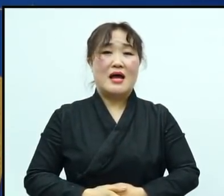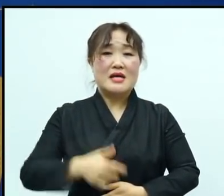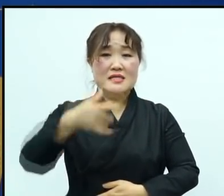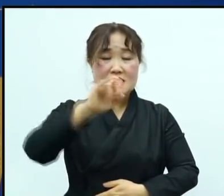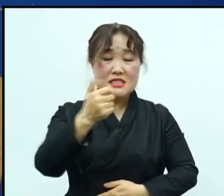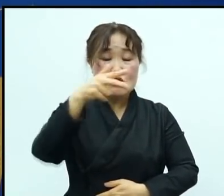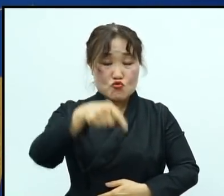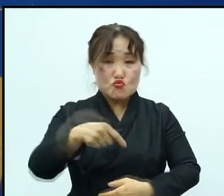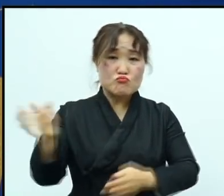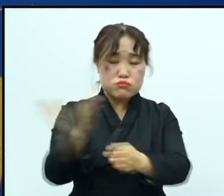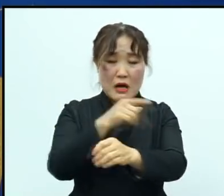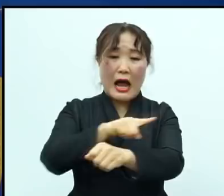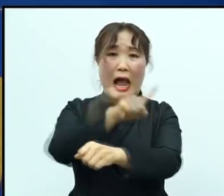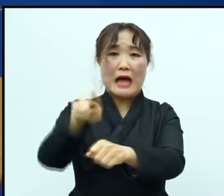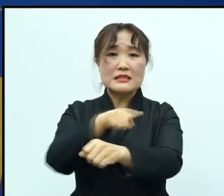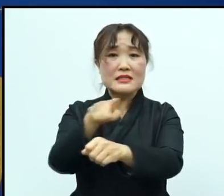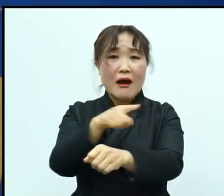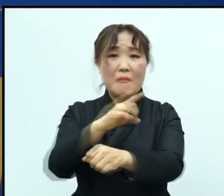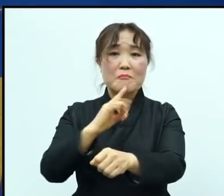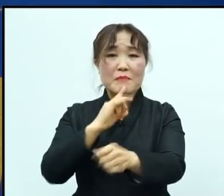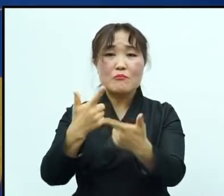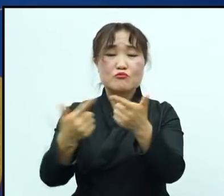진주권에서도 1시간이면 들어갈 수가 있죠.